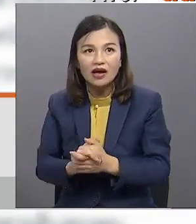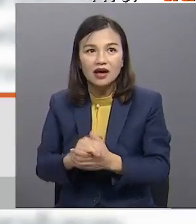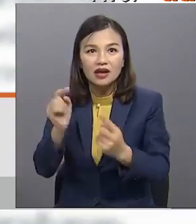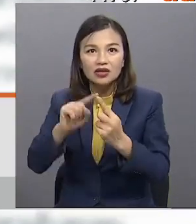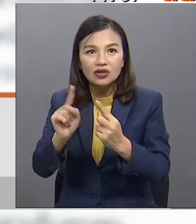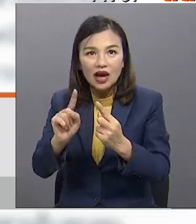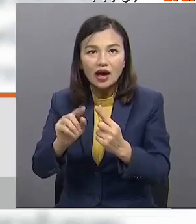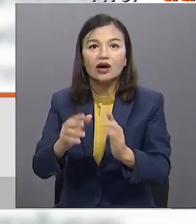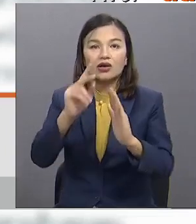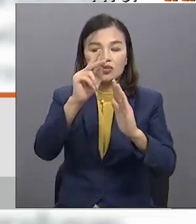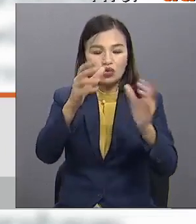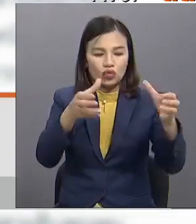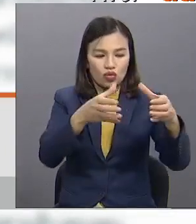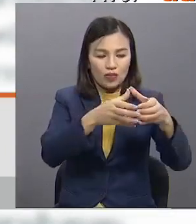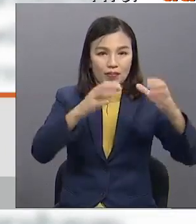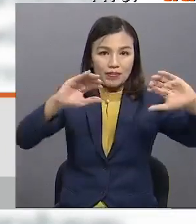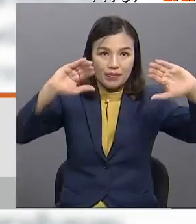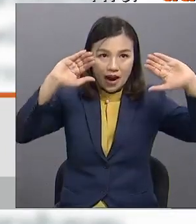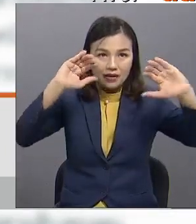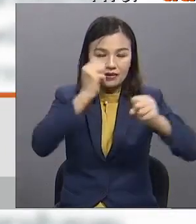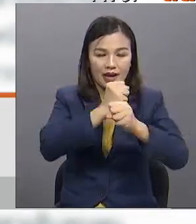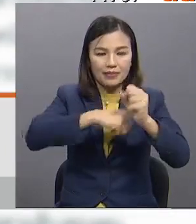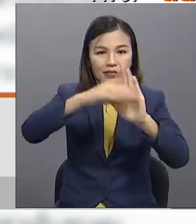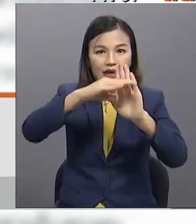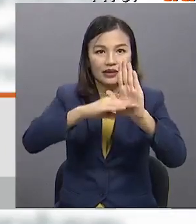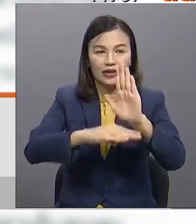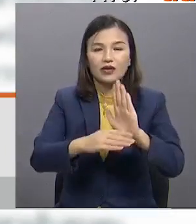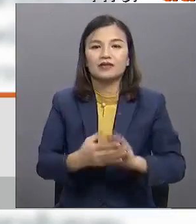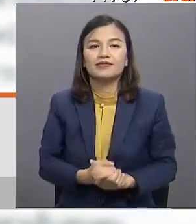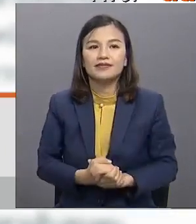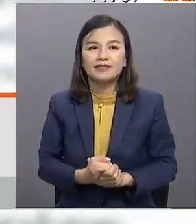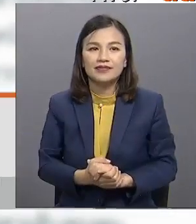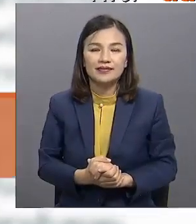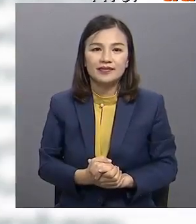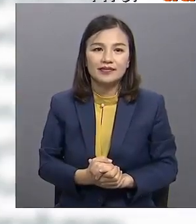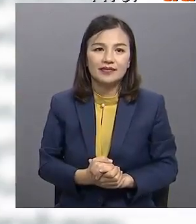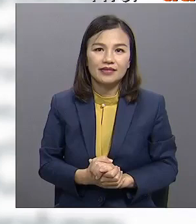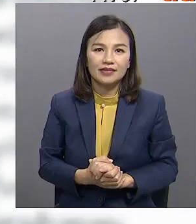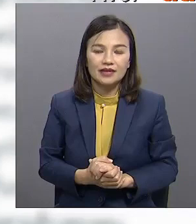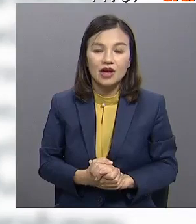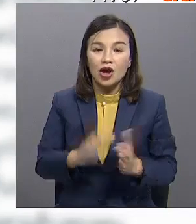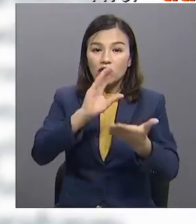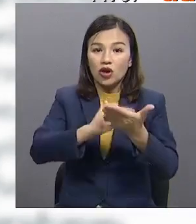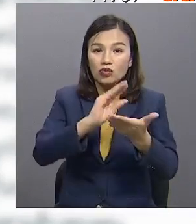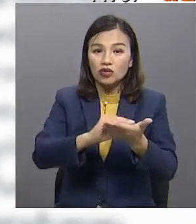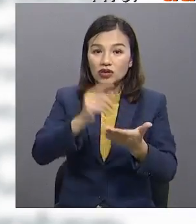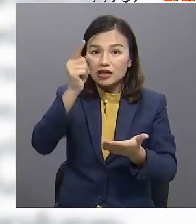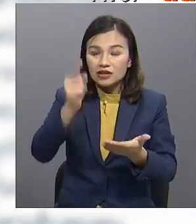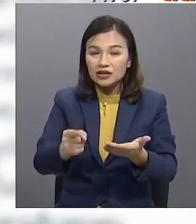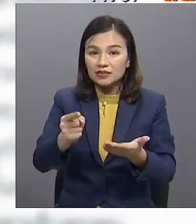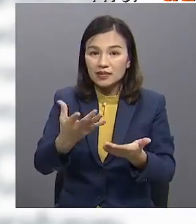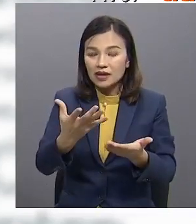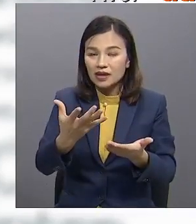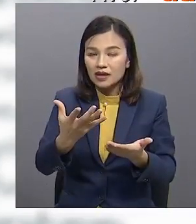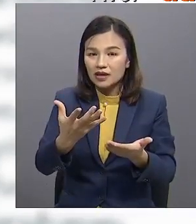พรรคฝ่ายรัฐบาลจะเสนอมาให้ดำเนินการครับและจากเหตุที่ยังไม่มีการไต่สวนข้อเท็จจริงและชี้มูลตามที่ศาลรัฐธร